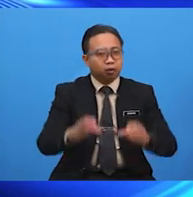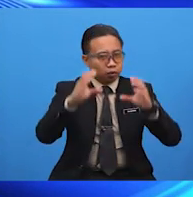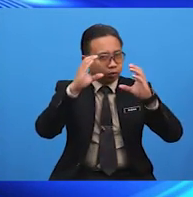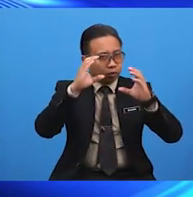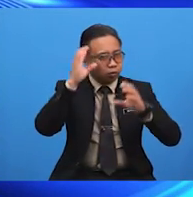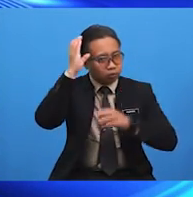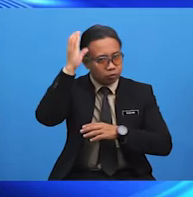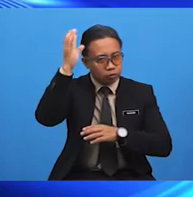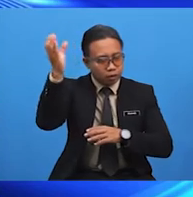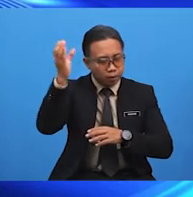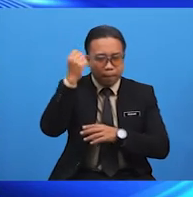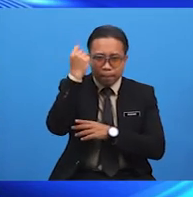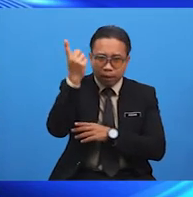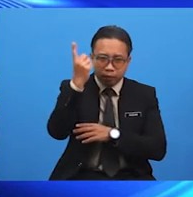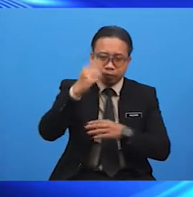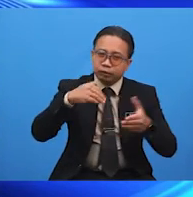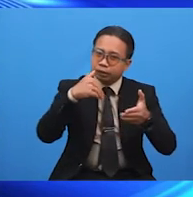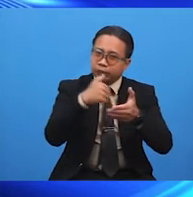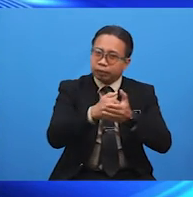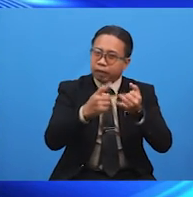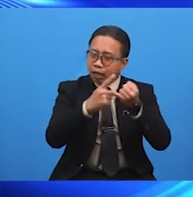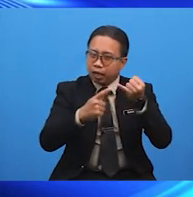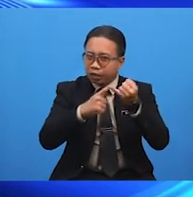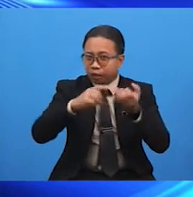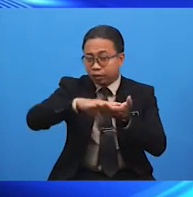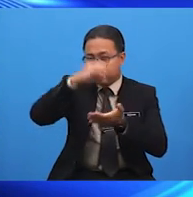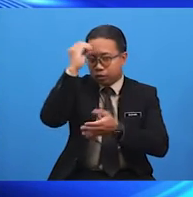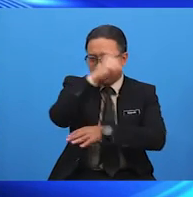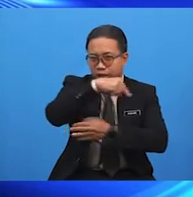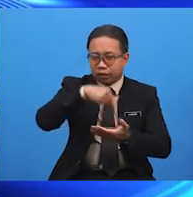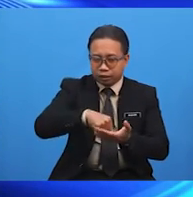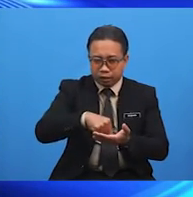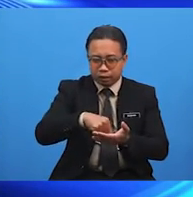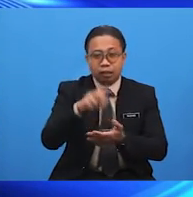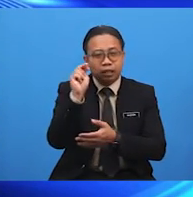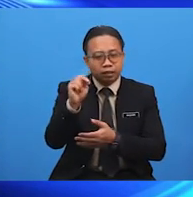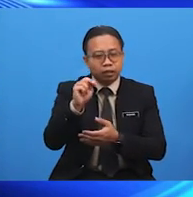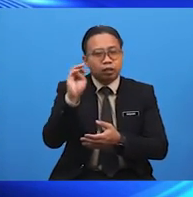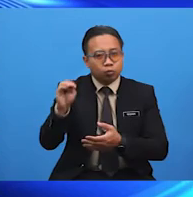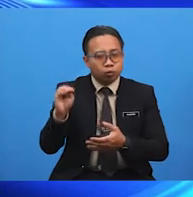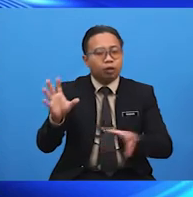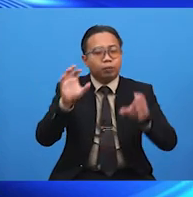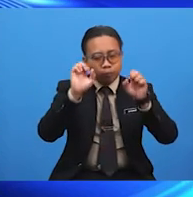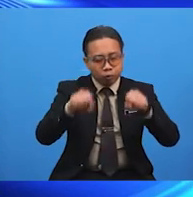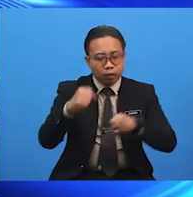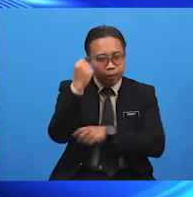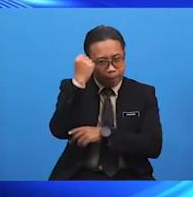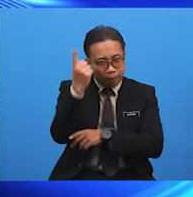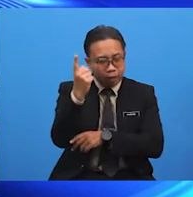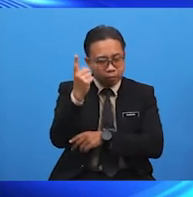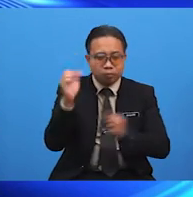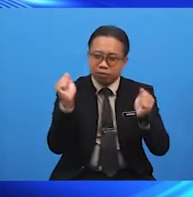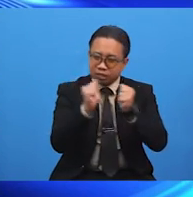ataupun pemahaman sehingga ke akhir pelajaran ini, supaya pelajar dapat menguasai topik ini dengan yakin dan